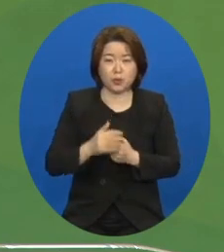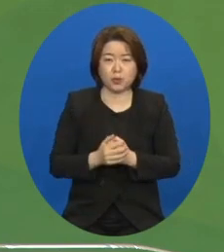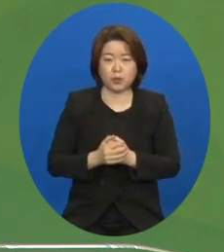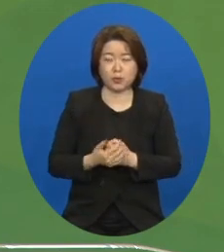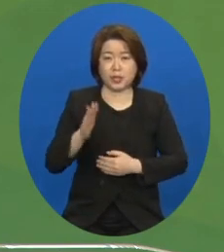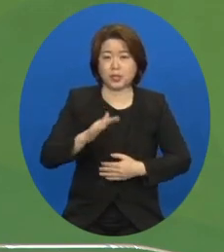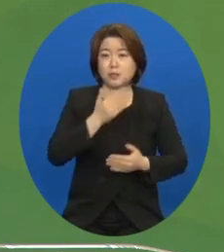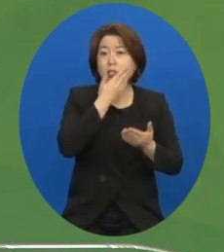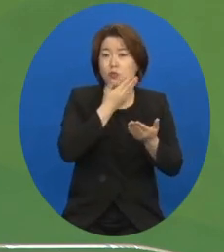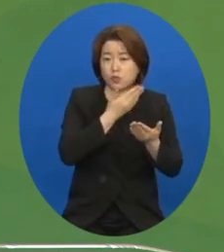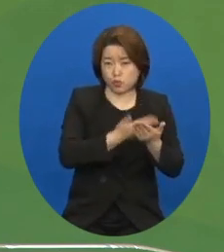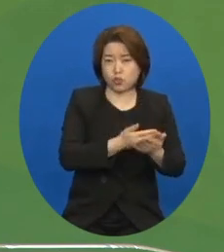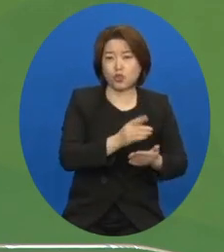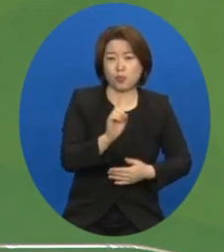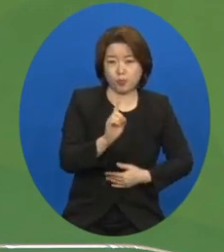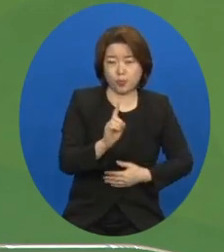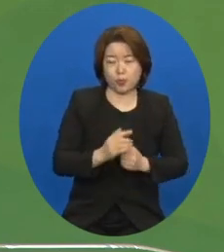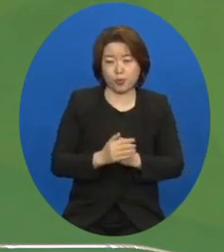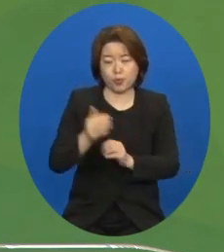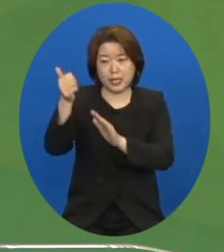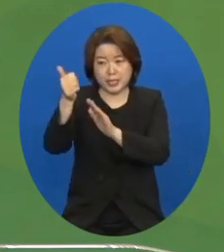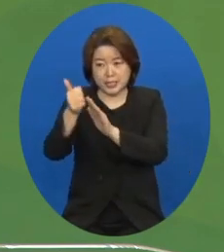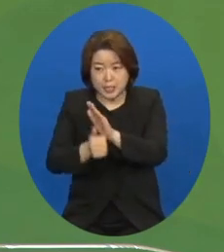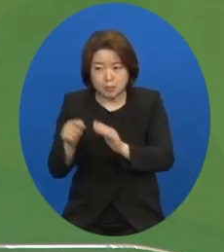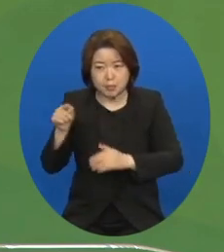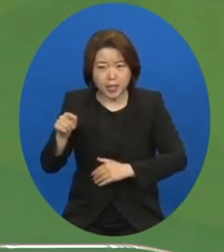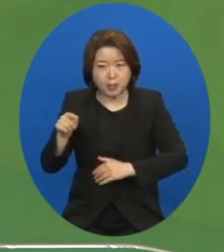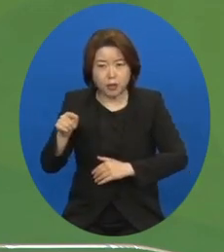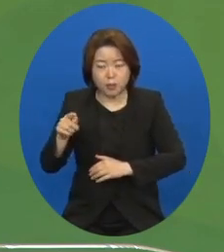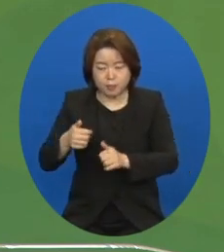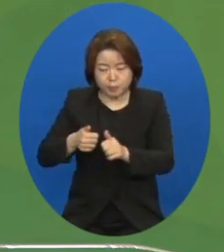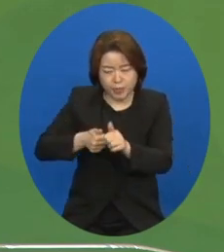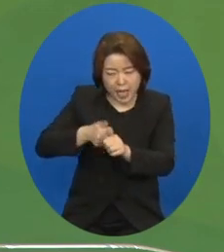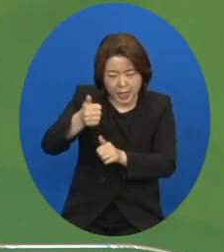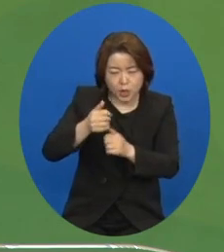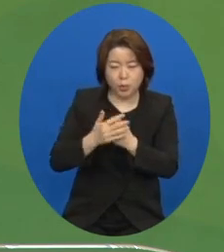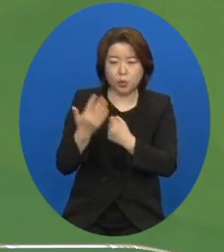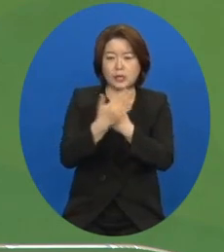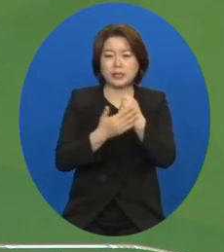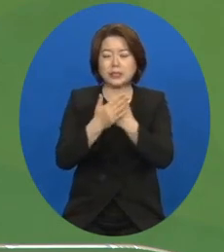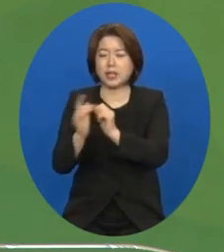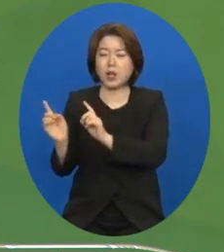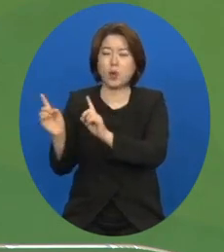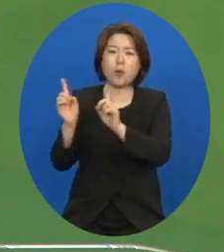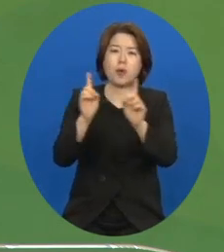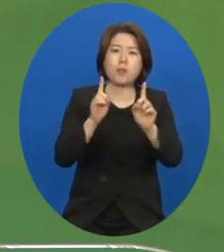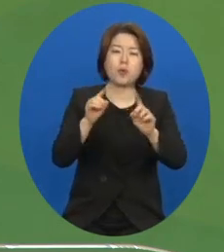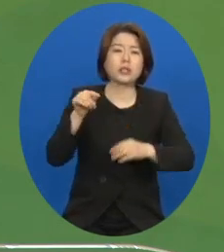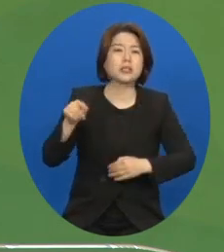중요한 것은 그 실패를 디디고 다시 은혜를 회복하는 것입니다.